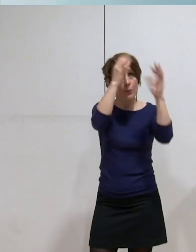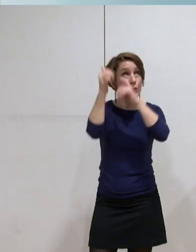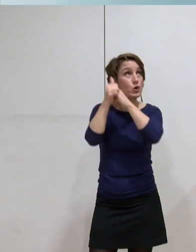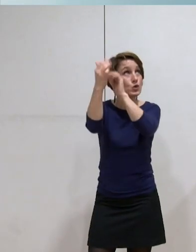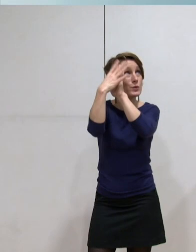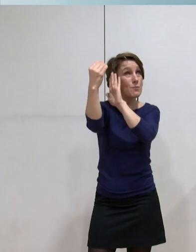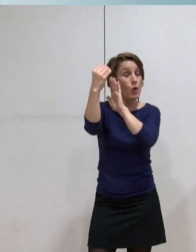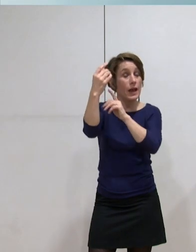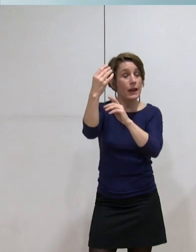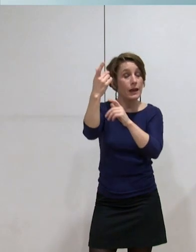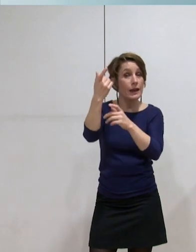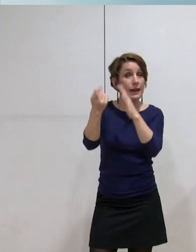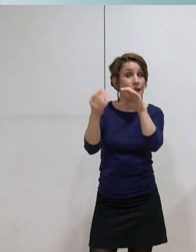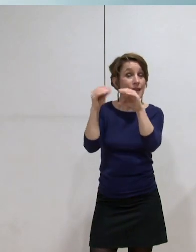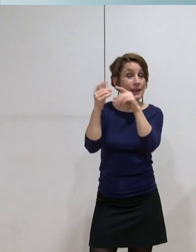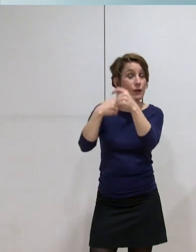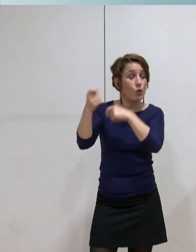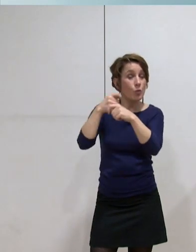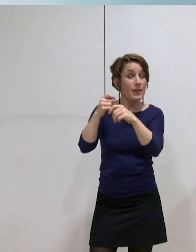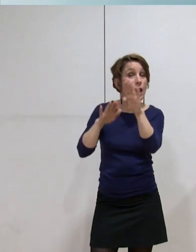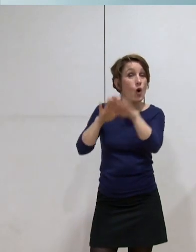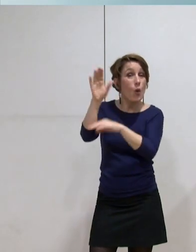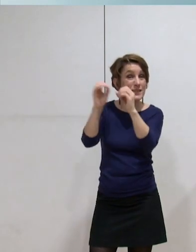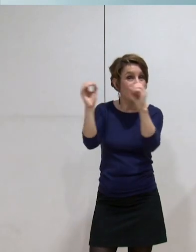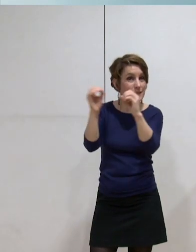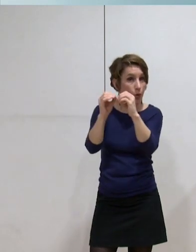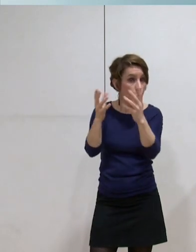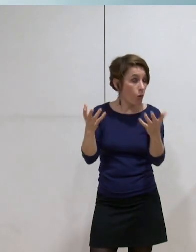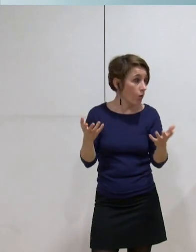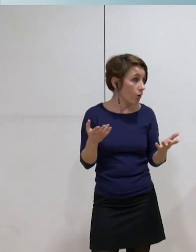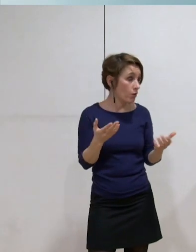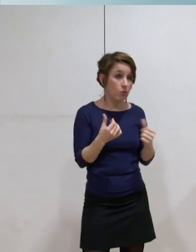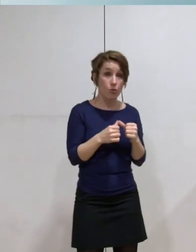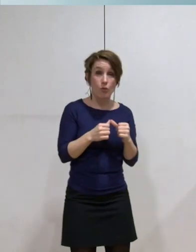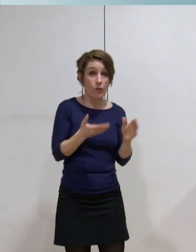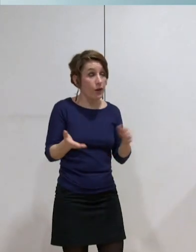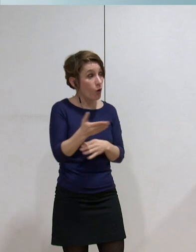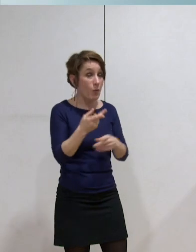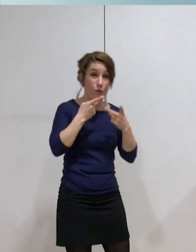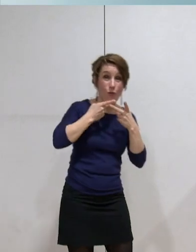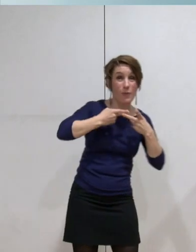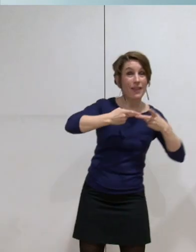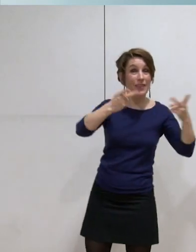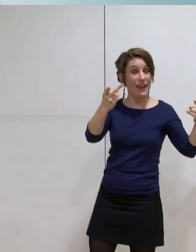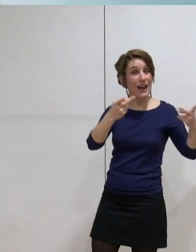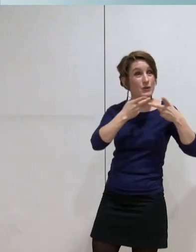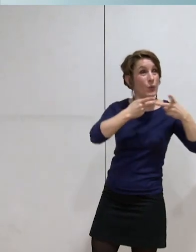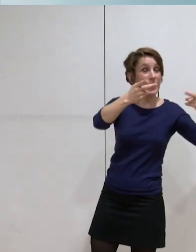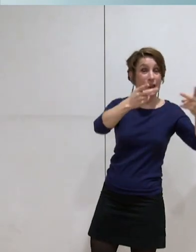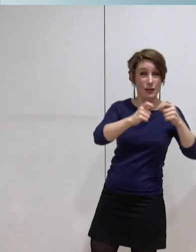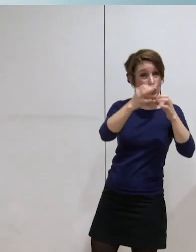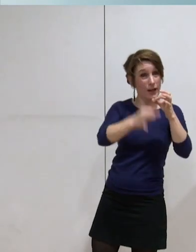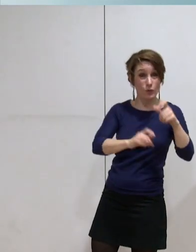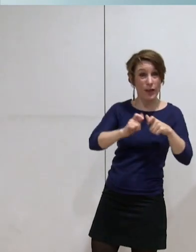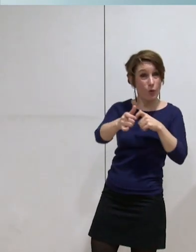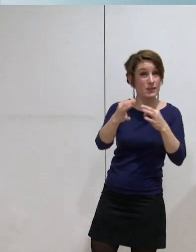question de savoir si vos actes si vos déclarations publiques ont un un impact sur l'activité économique évidemment